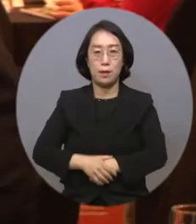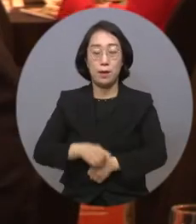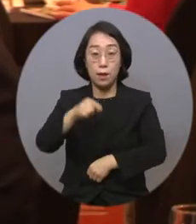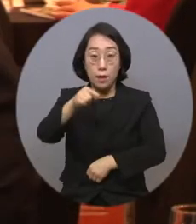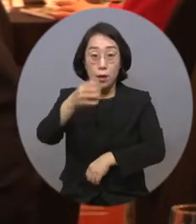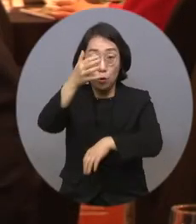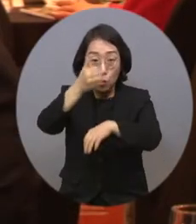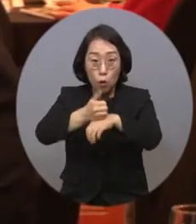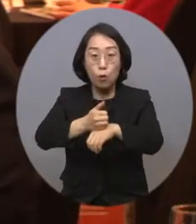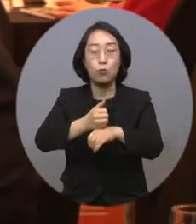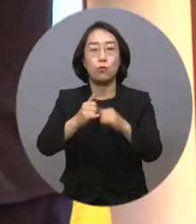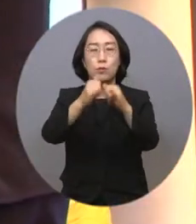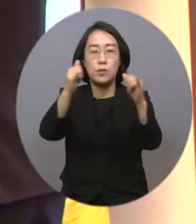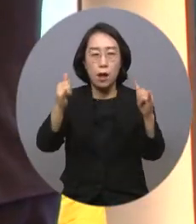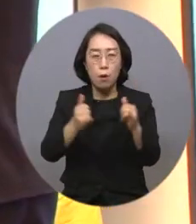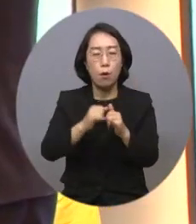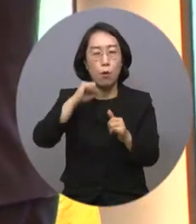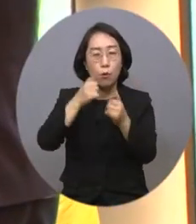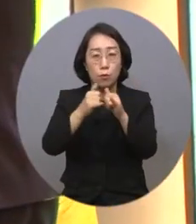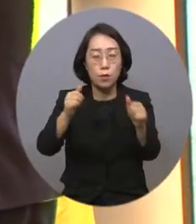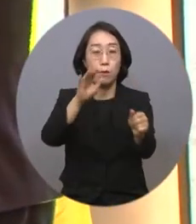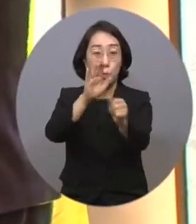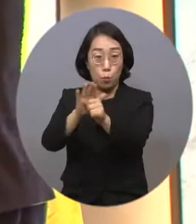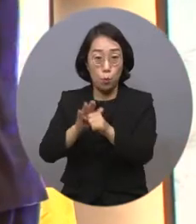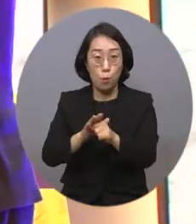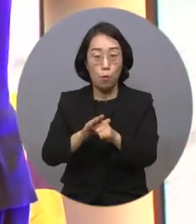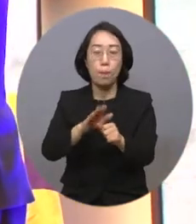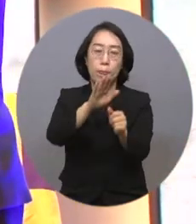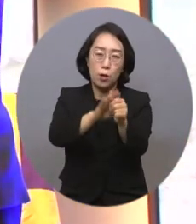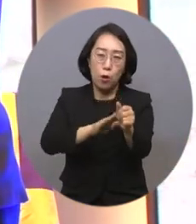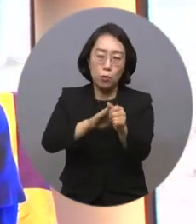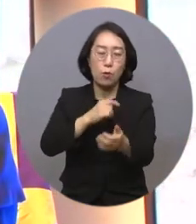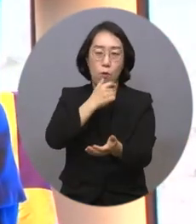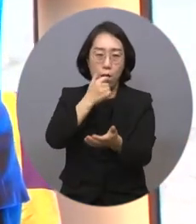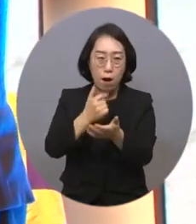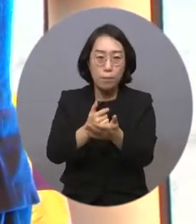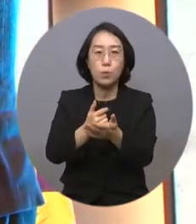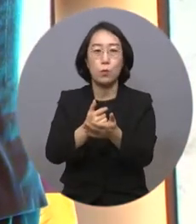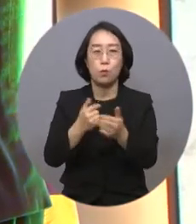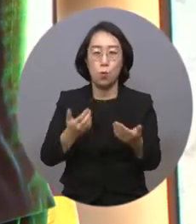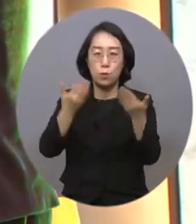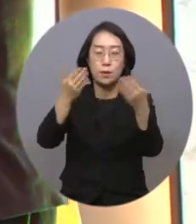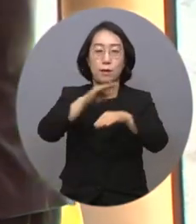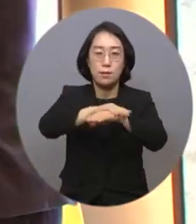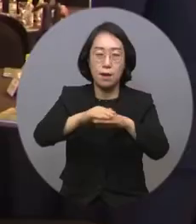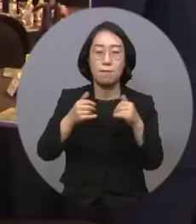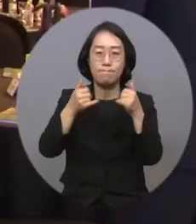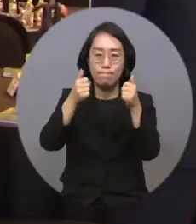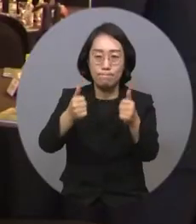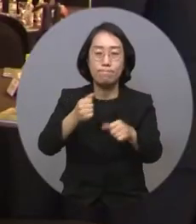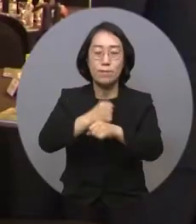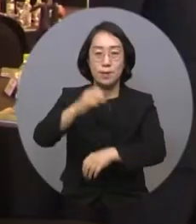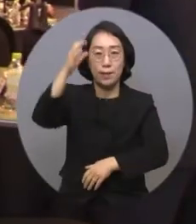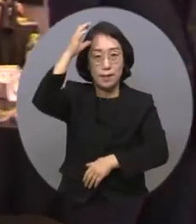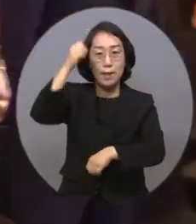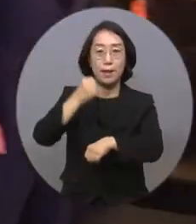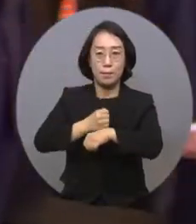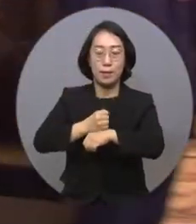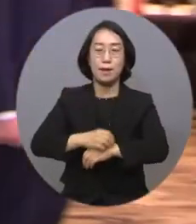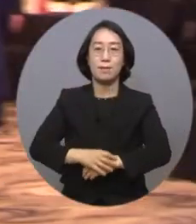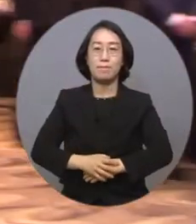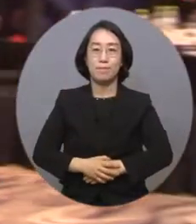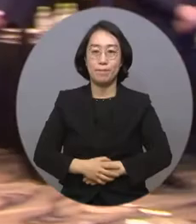통하여 우리 주변의 어려운 이웃을 돕고 격려와 함께 감동으로 참 봉사의 앞장서기를 기대해봅니다. 지금까지 복지TV